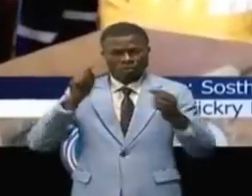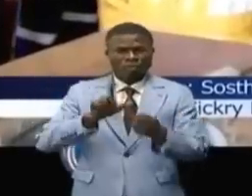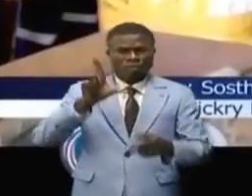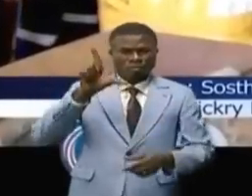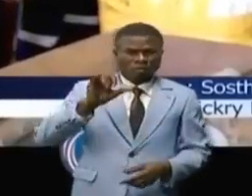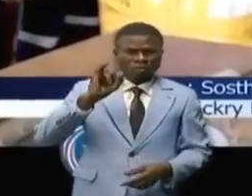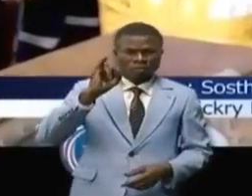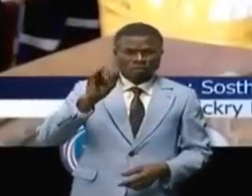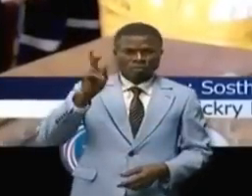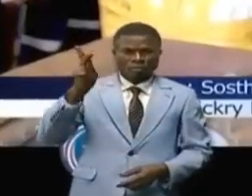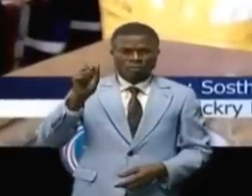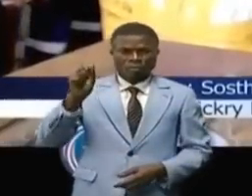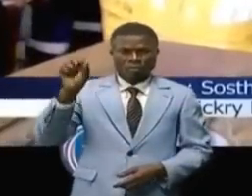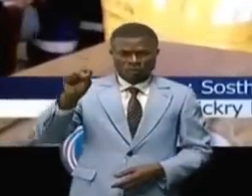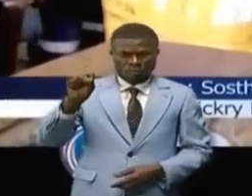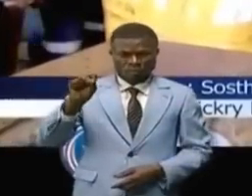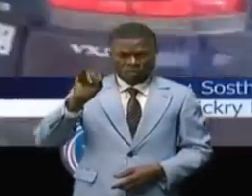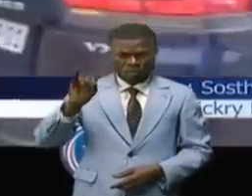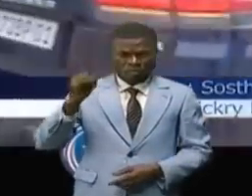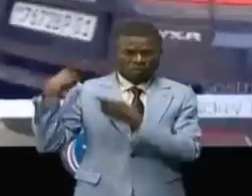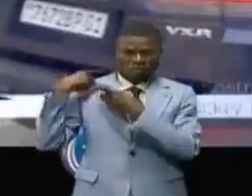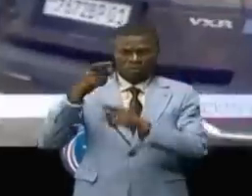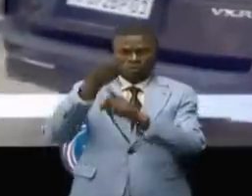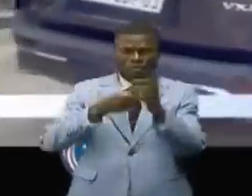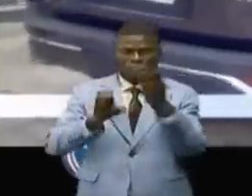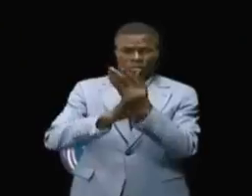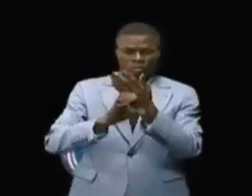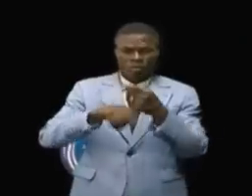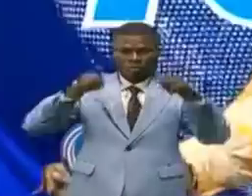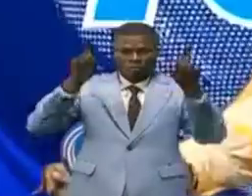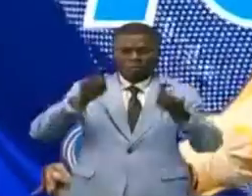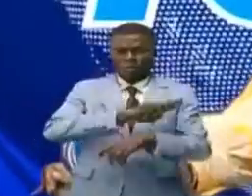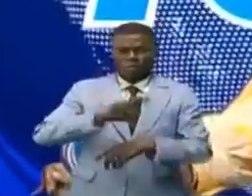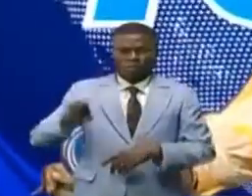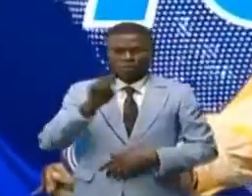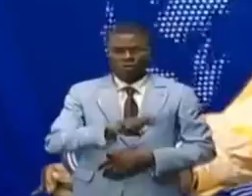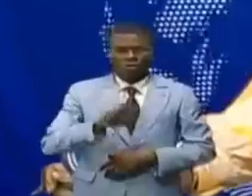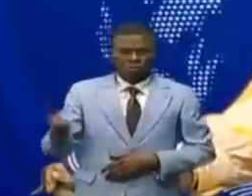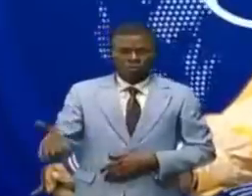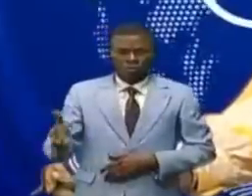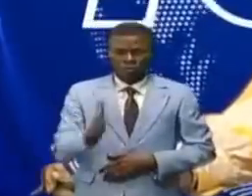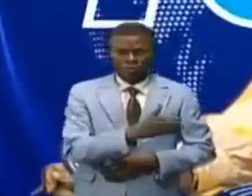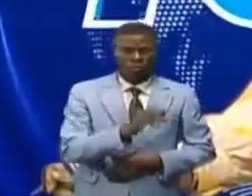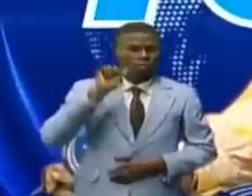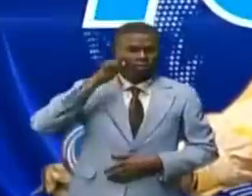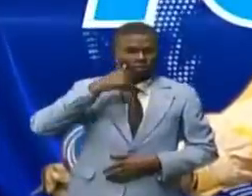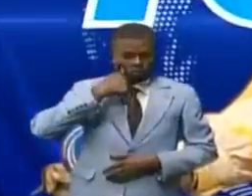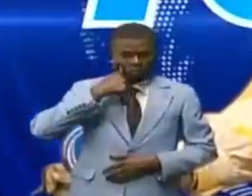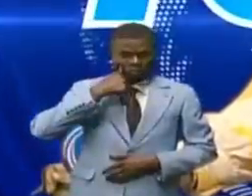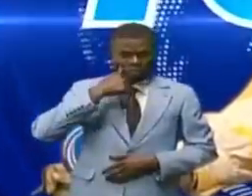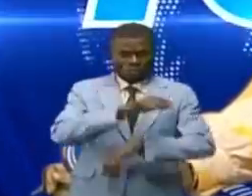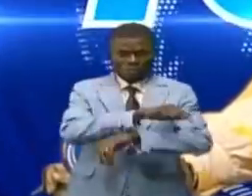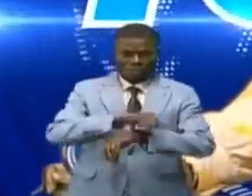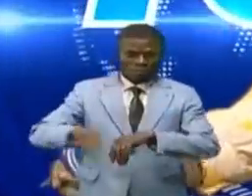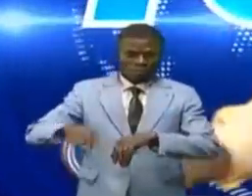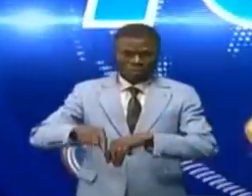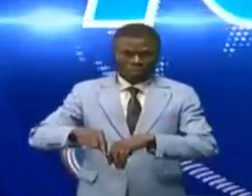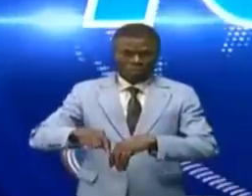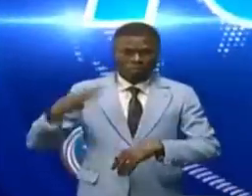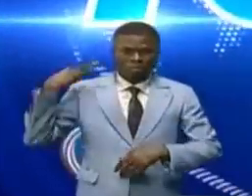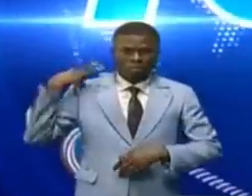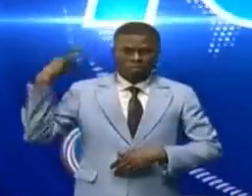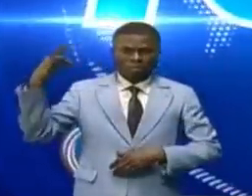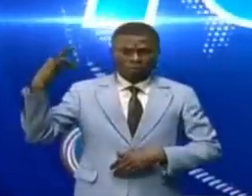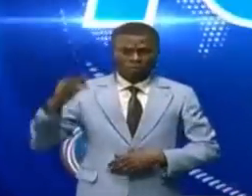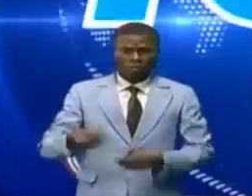pour reconditionnement depuis le mois d'août de l'an dernier c'est demain que le bureau des candidatures